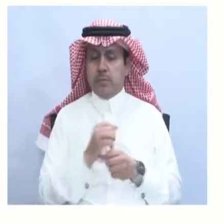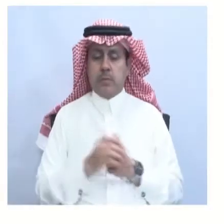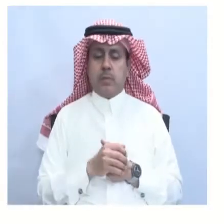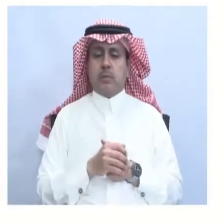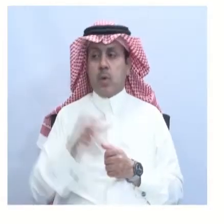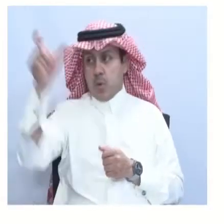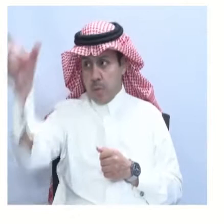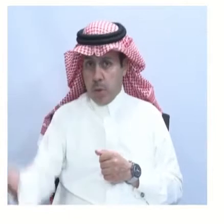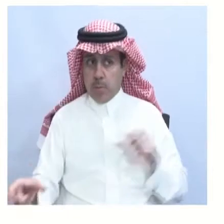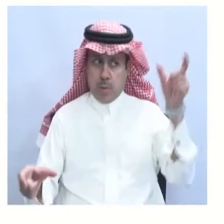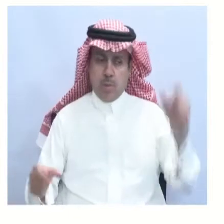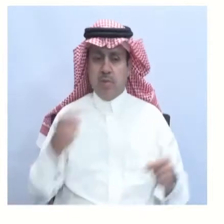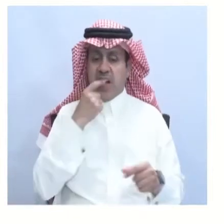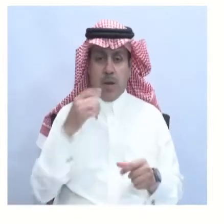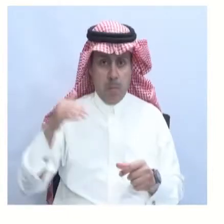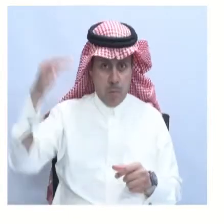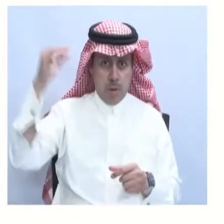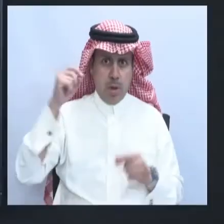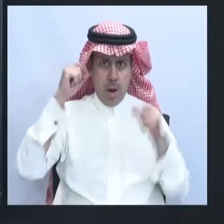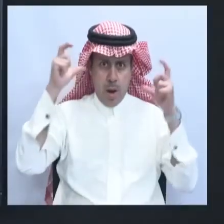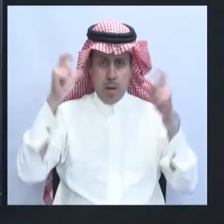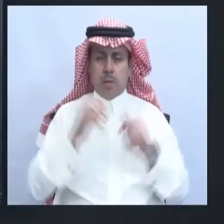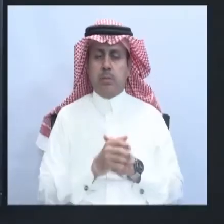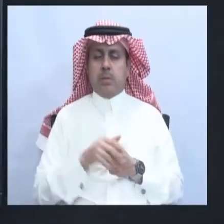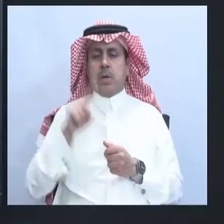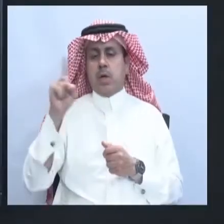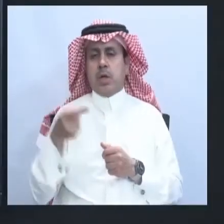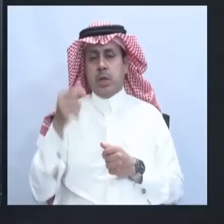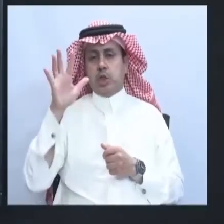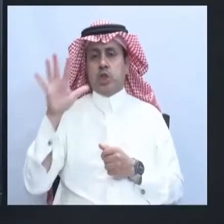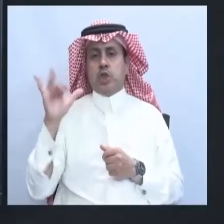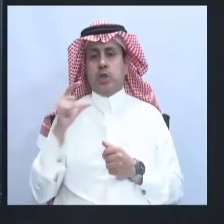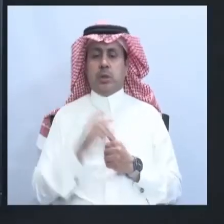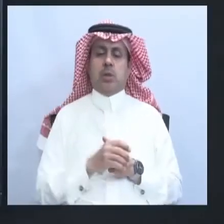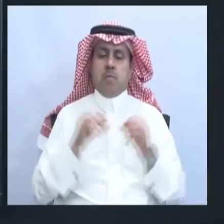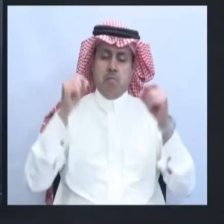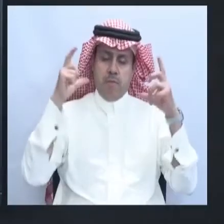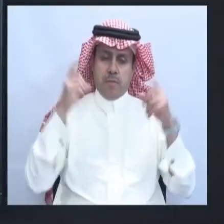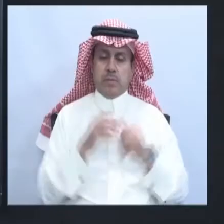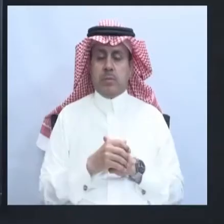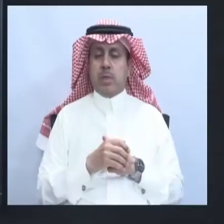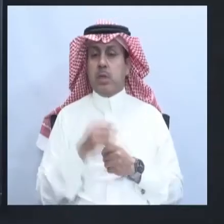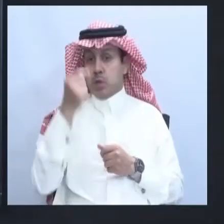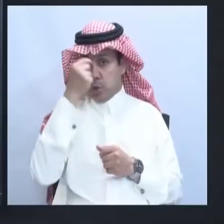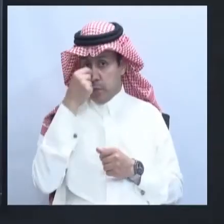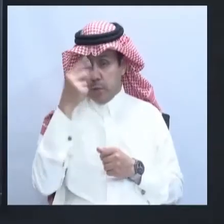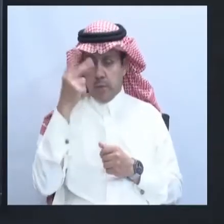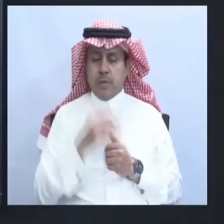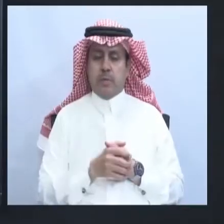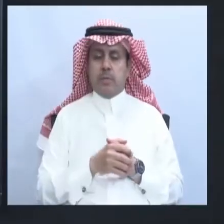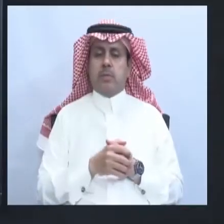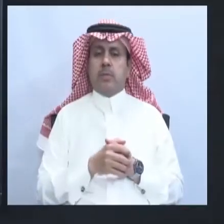كل منهما بالغا عاقلا رشيدا لا بد ان تكون هذه الصفات في البائع